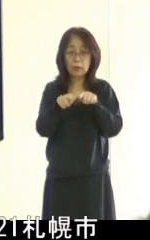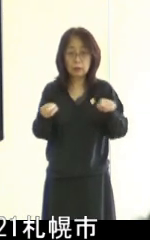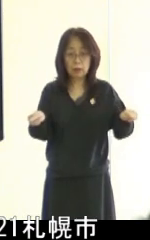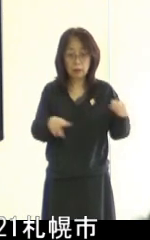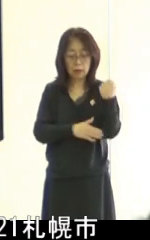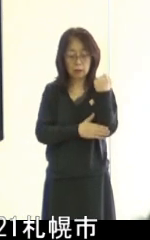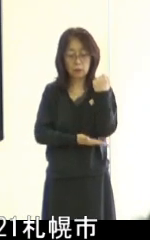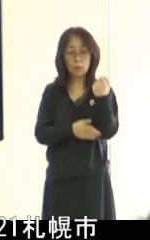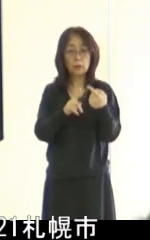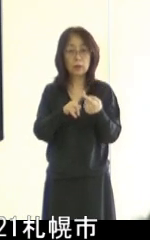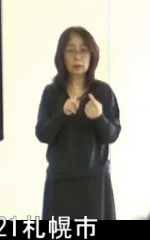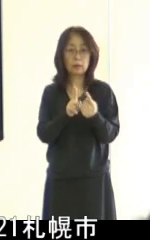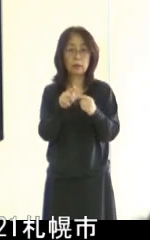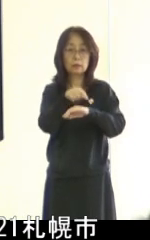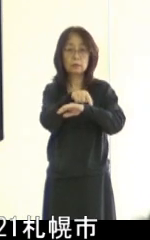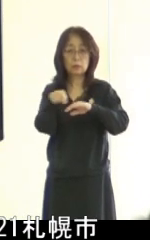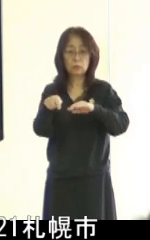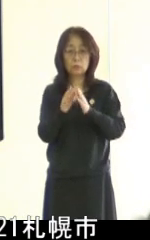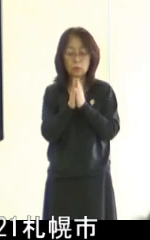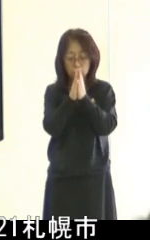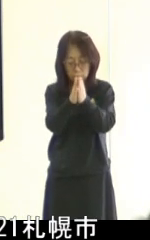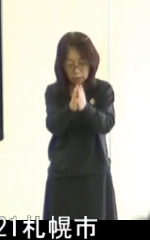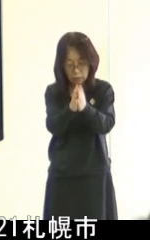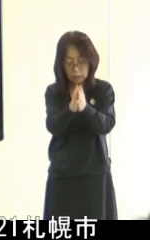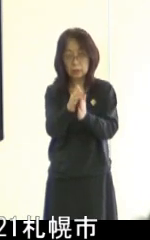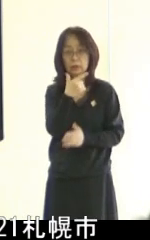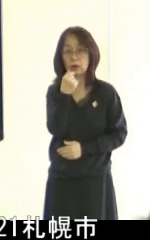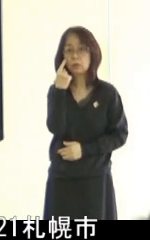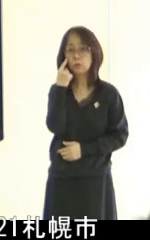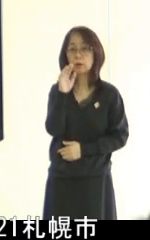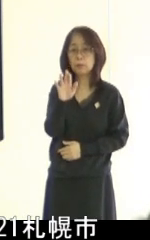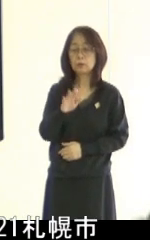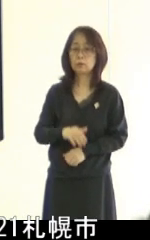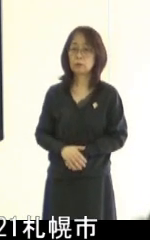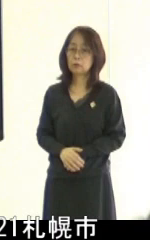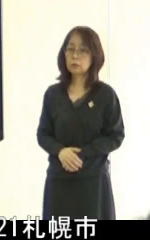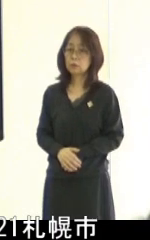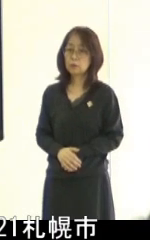徹底していただきたいこのことを改めてお願い申し上げます